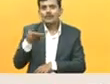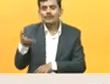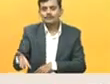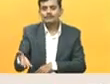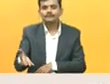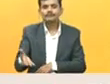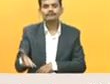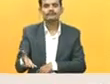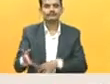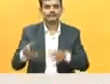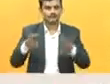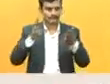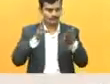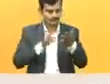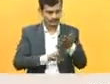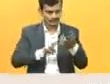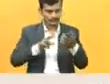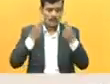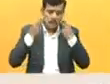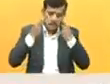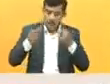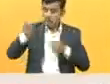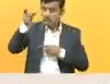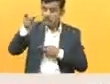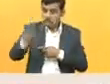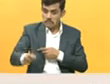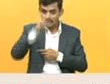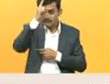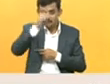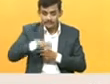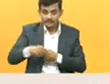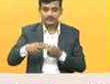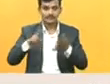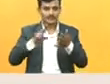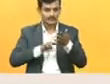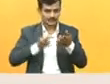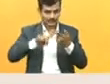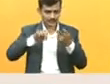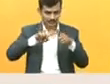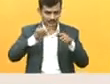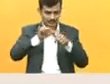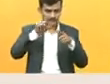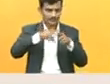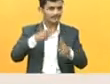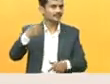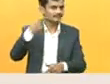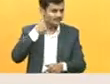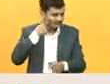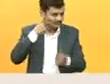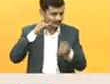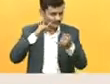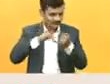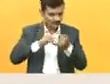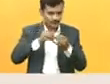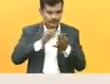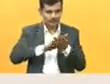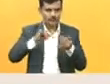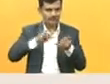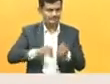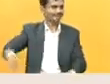नहीं, हमारे देश की महान विभूति नेताजी सुभाष चंद्र बोस थे। 23